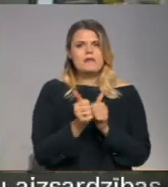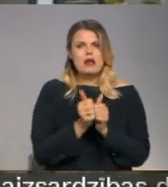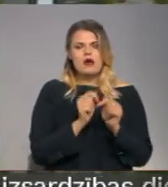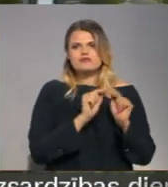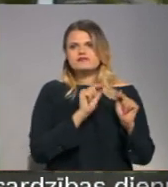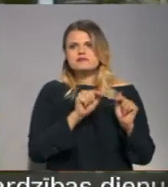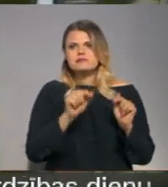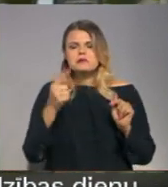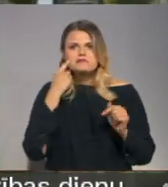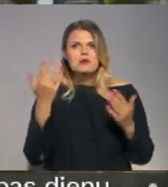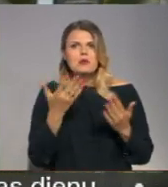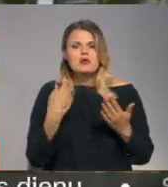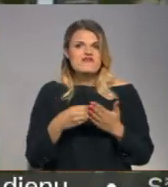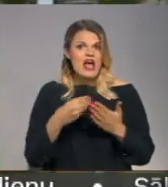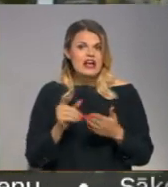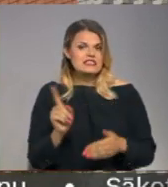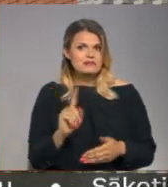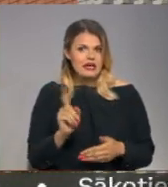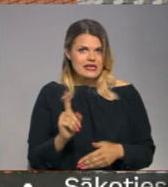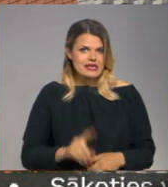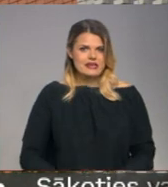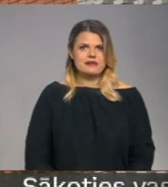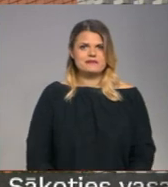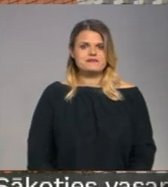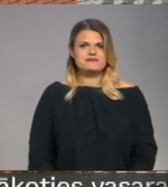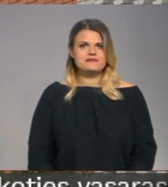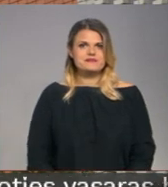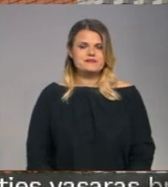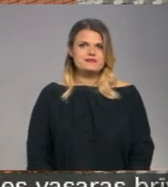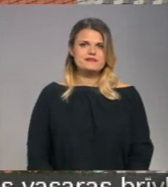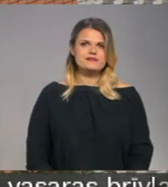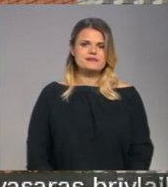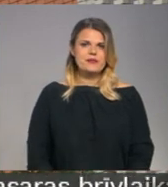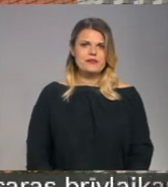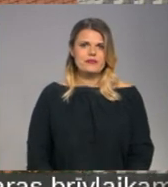citur, kur pamana ko vērtīgu. Vitāns Tretīvāža Pickis, Dainis Lācis, Latvijas televīzija.